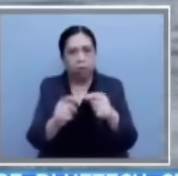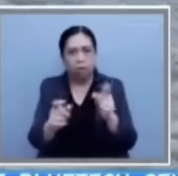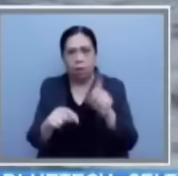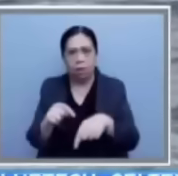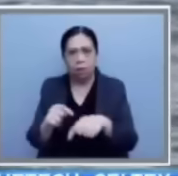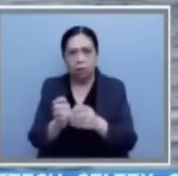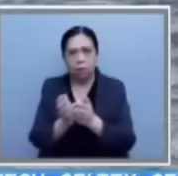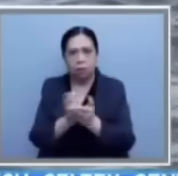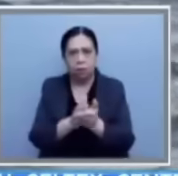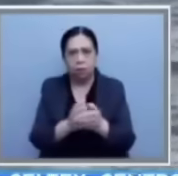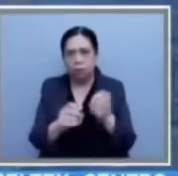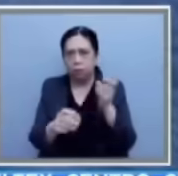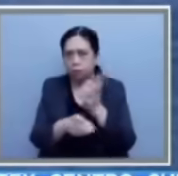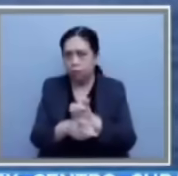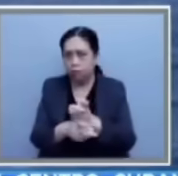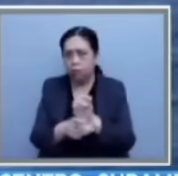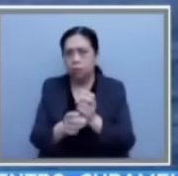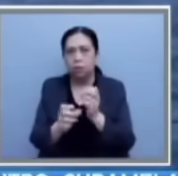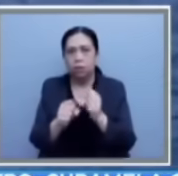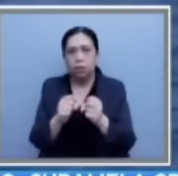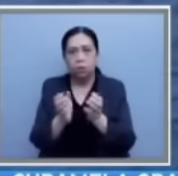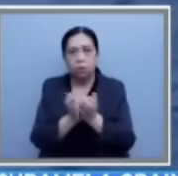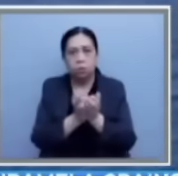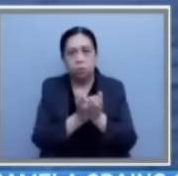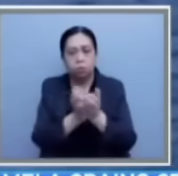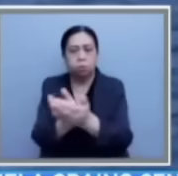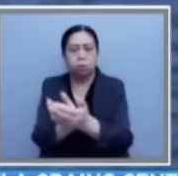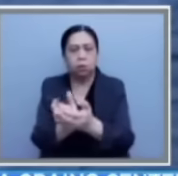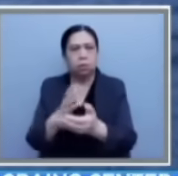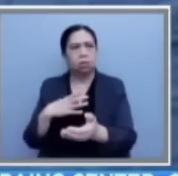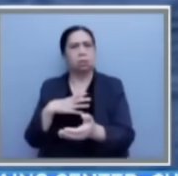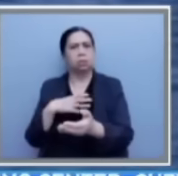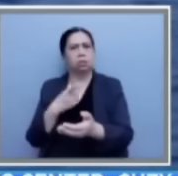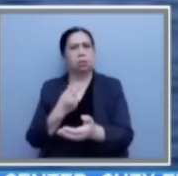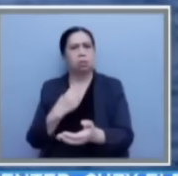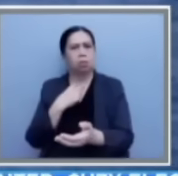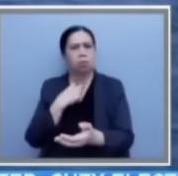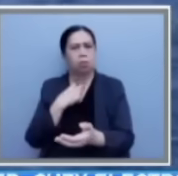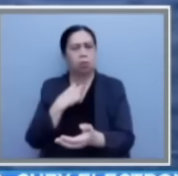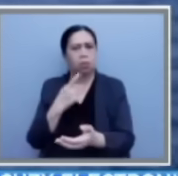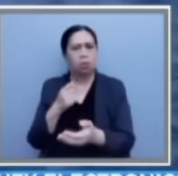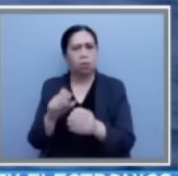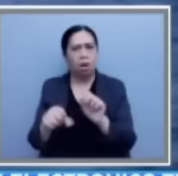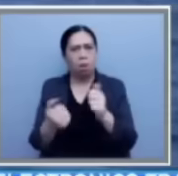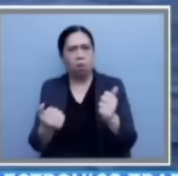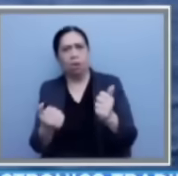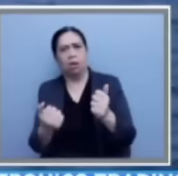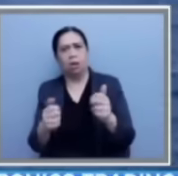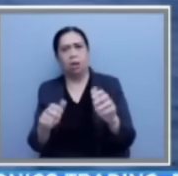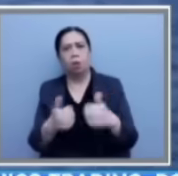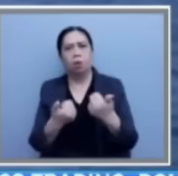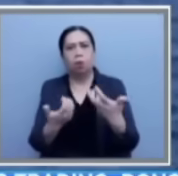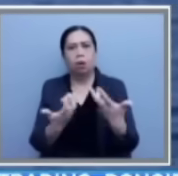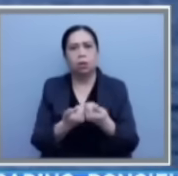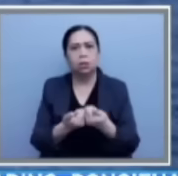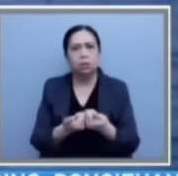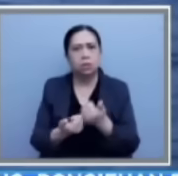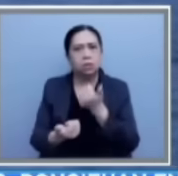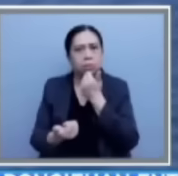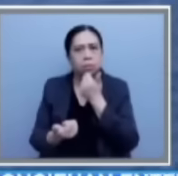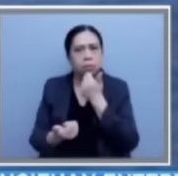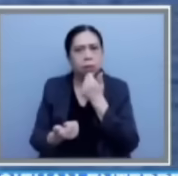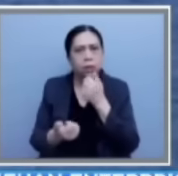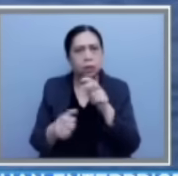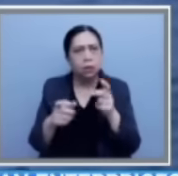matitigilan so pag may nagcut na ganyan chances are Kapag hindi ka nakapag manu at mali rin yung culas nung